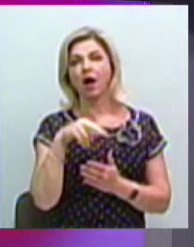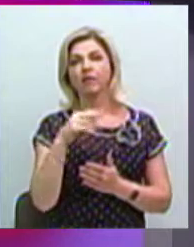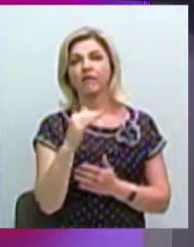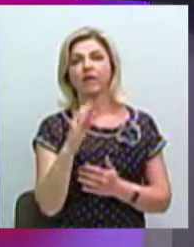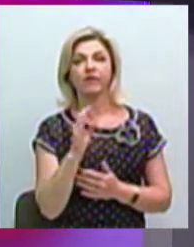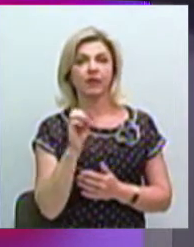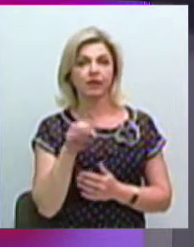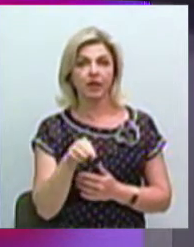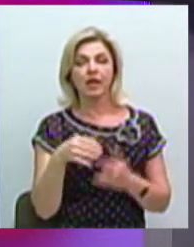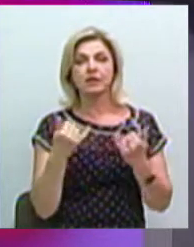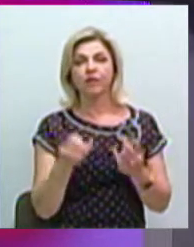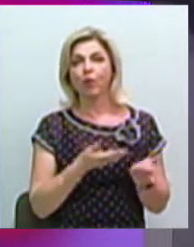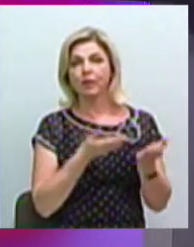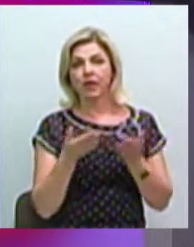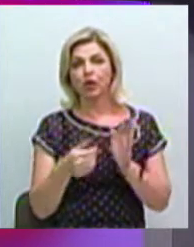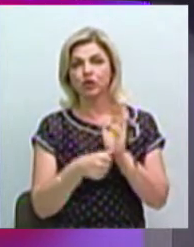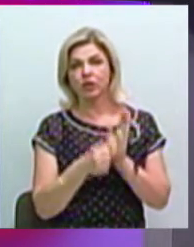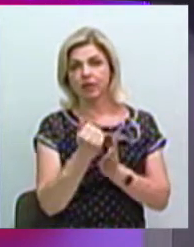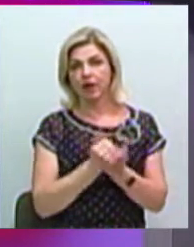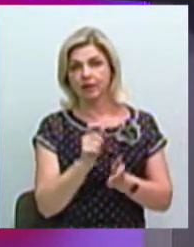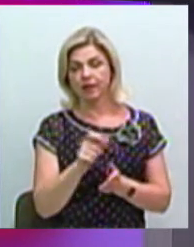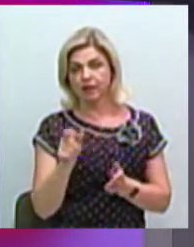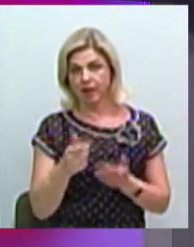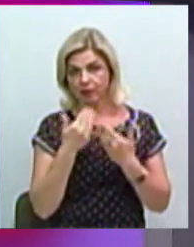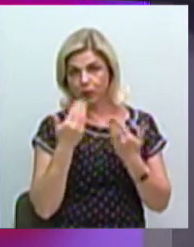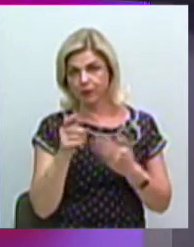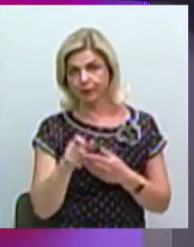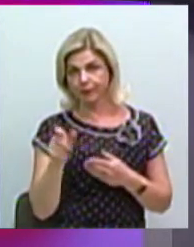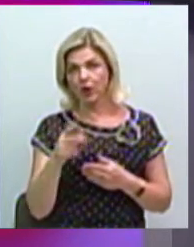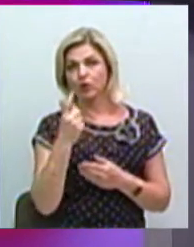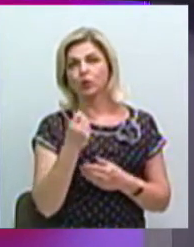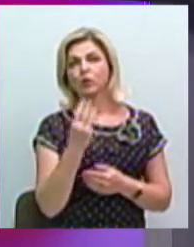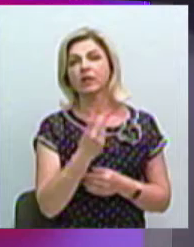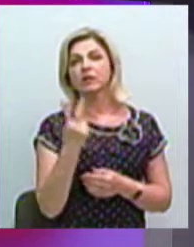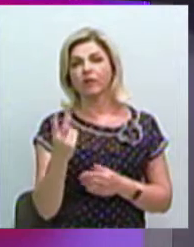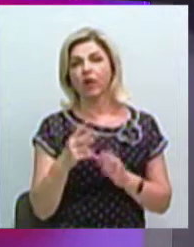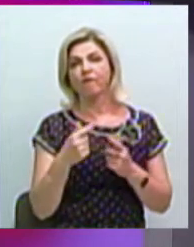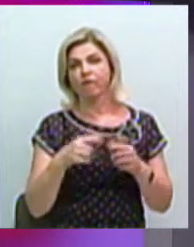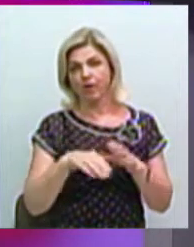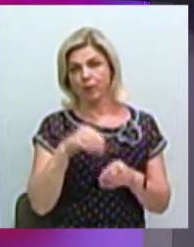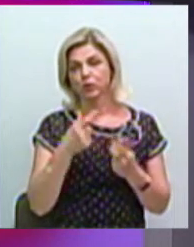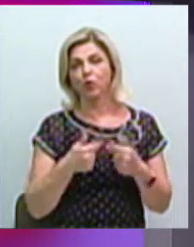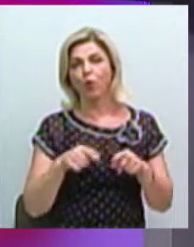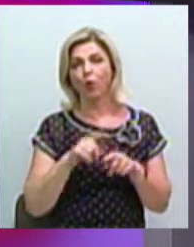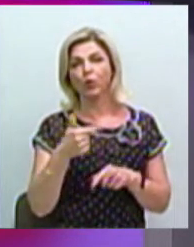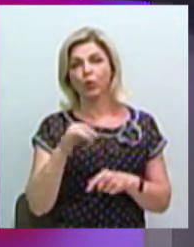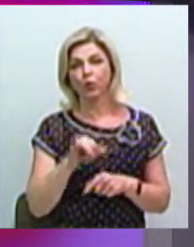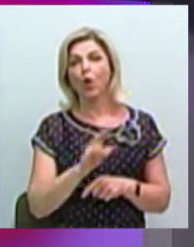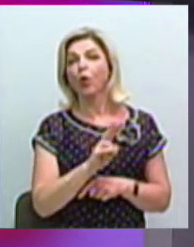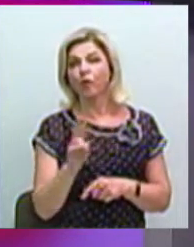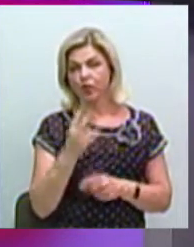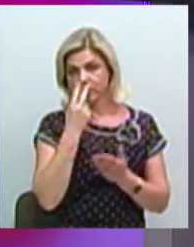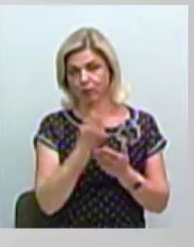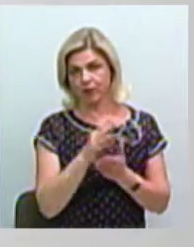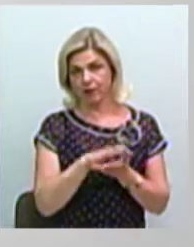Сьогодні ми запрошували 6 кандидатів, останні 6 кандидатів по 132-му одномандатному виборчому округу. Кого саме, дивимось